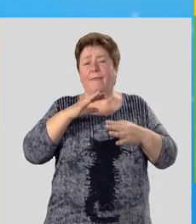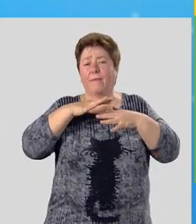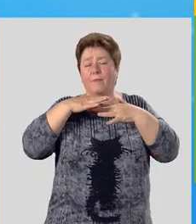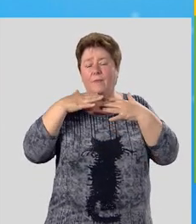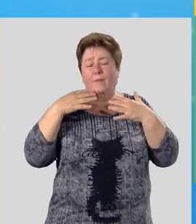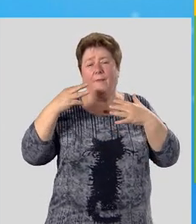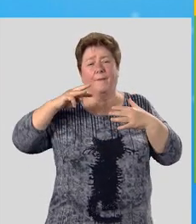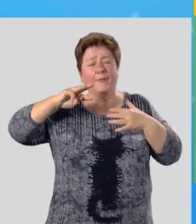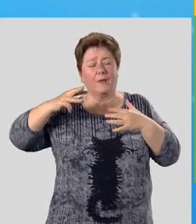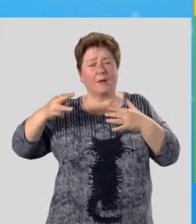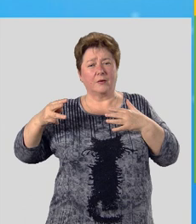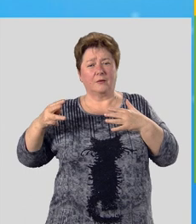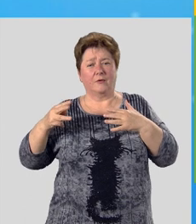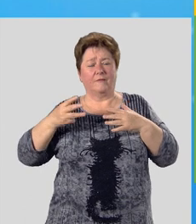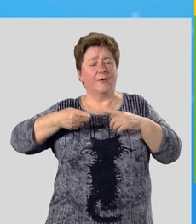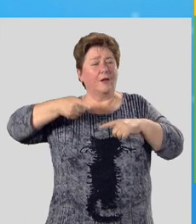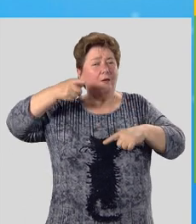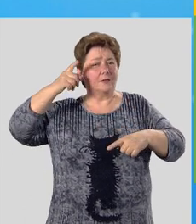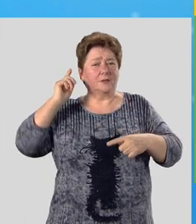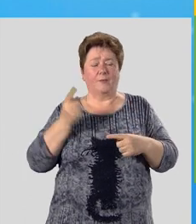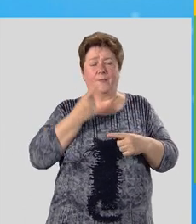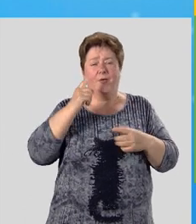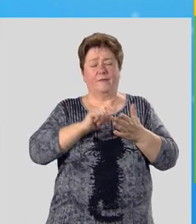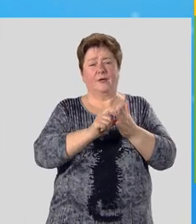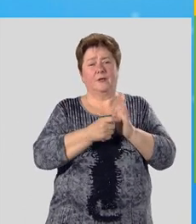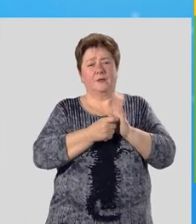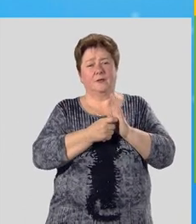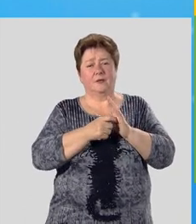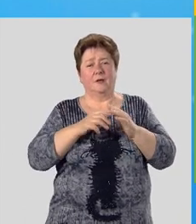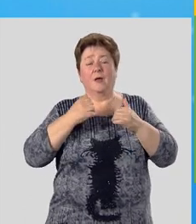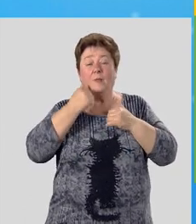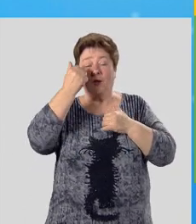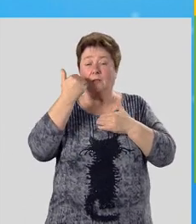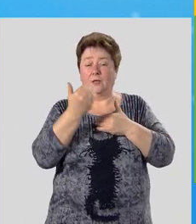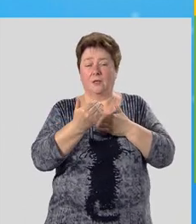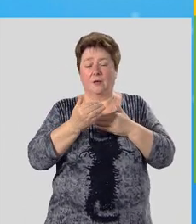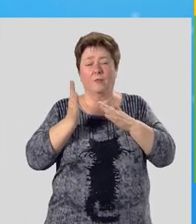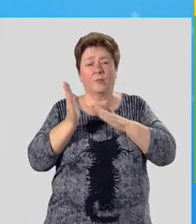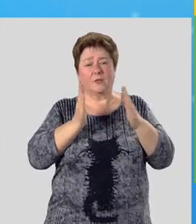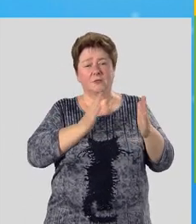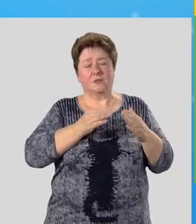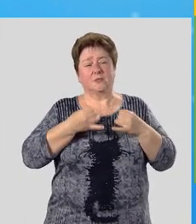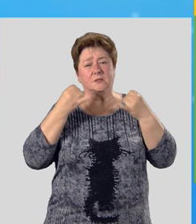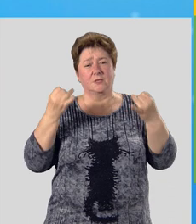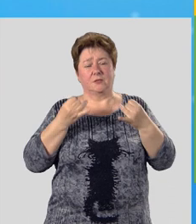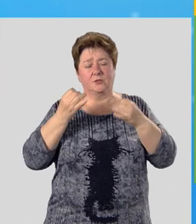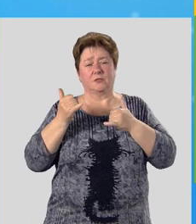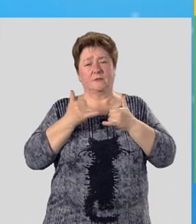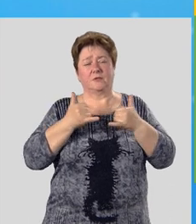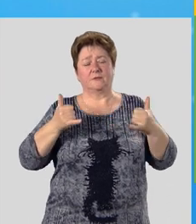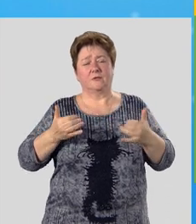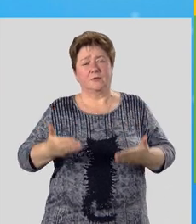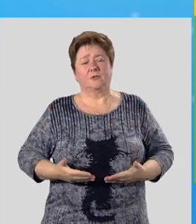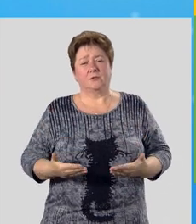несколько миллиардов лет назад первой клетки. Благодаря ей в процессе исторического